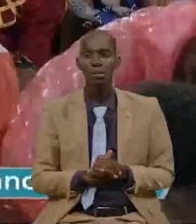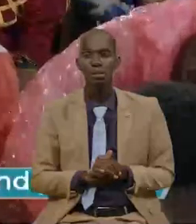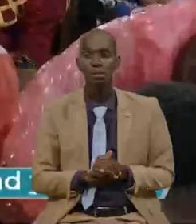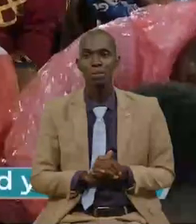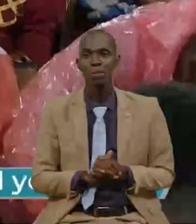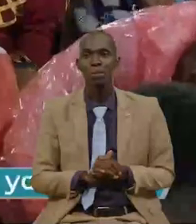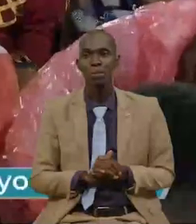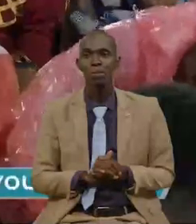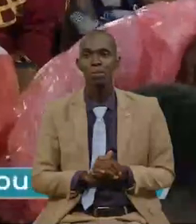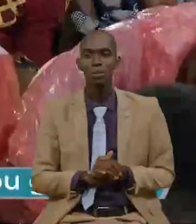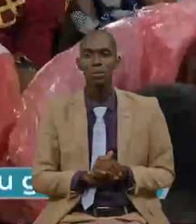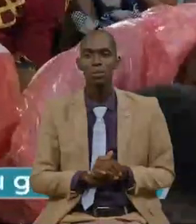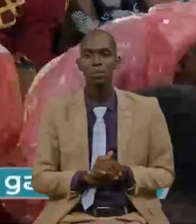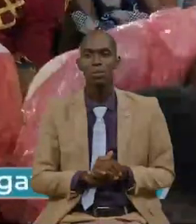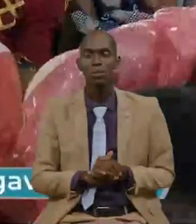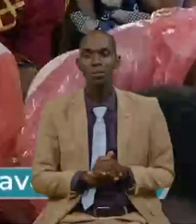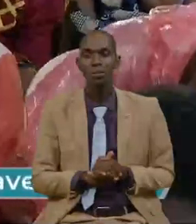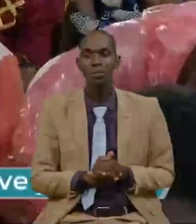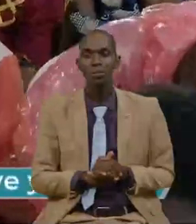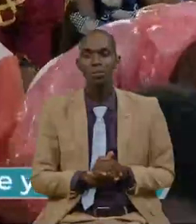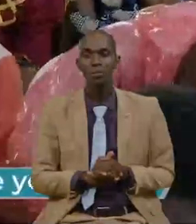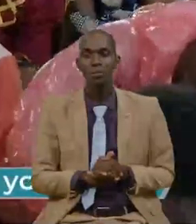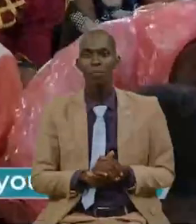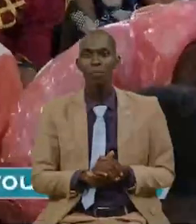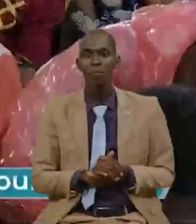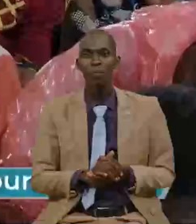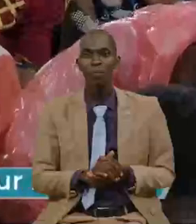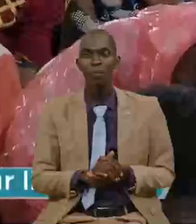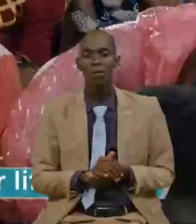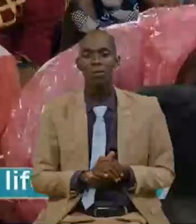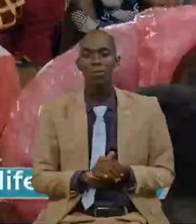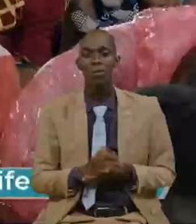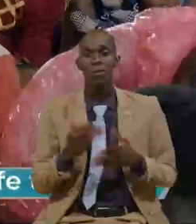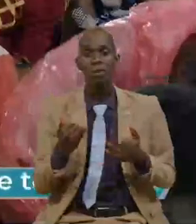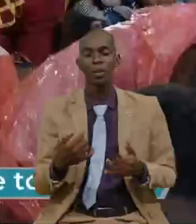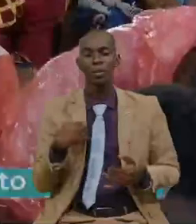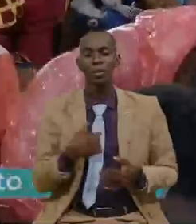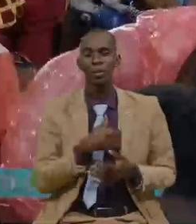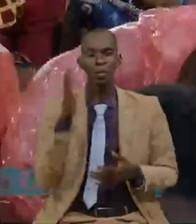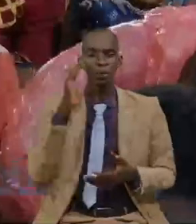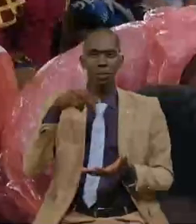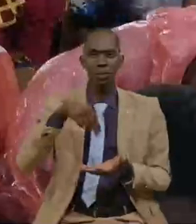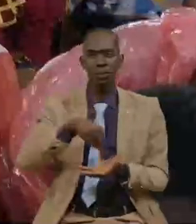Okay. I've seen the choristers returning to their seats. Now we are going to stand.